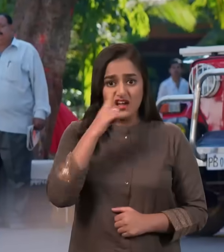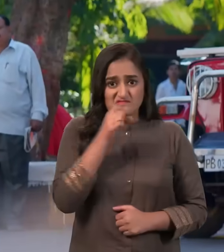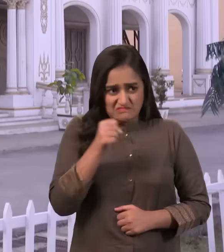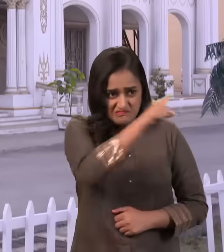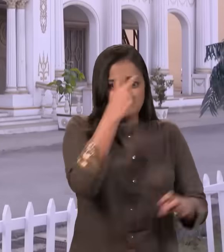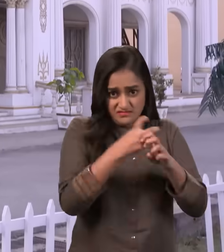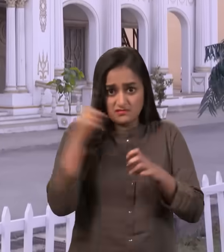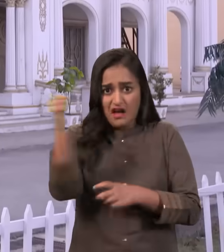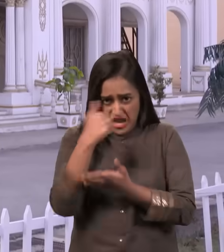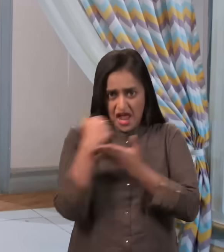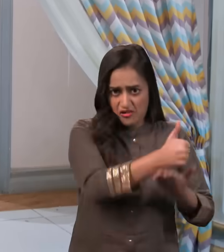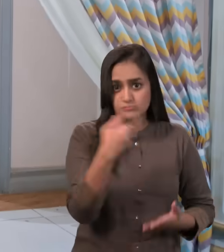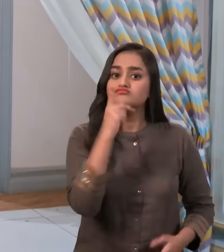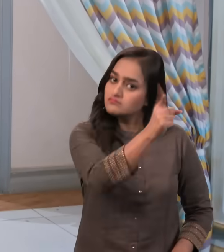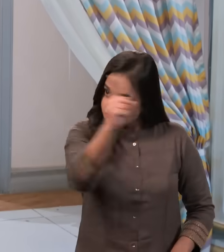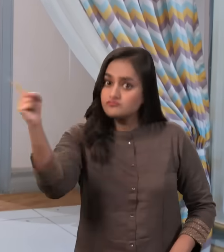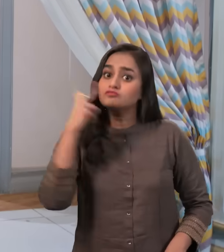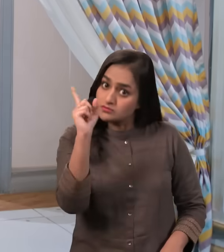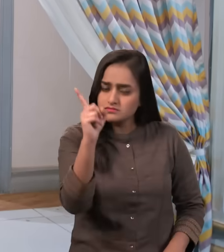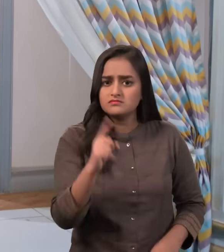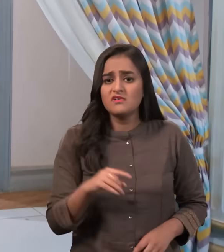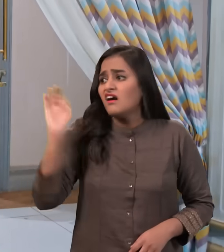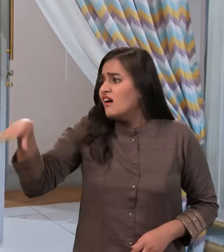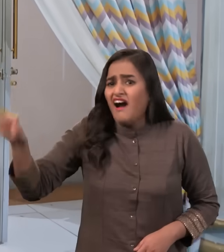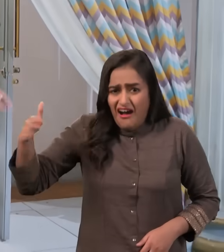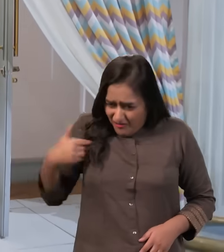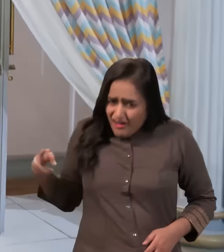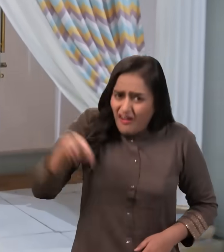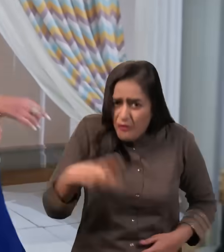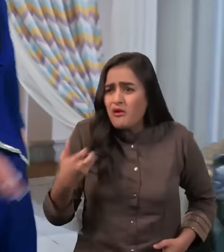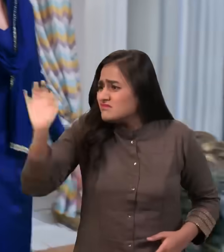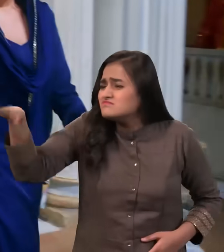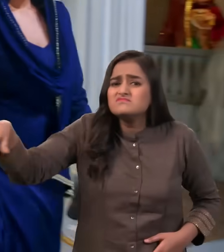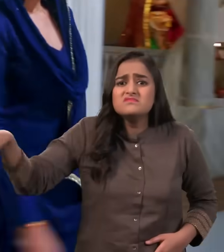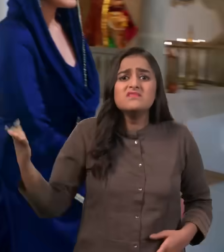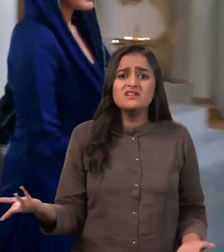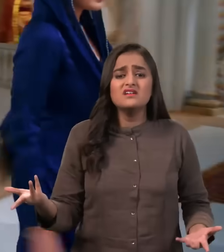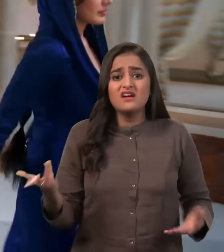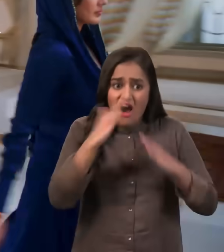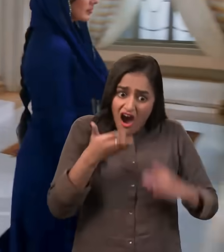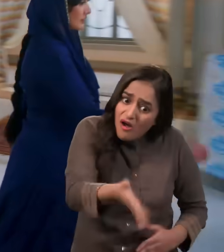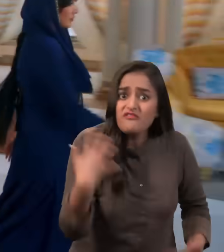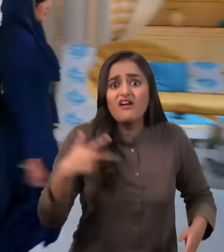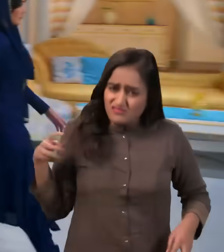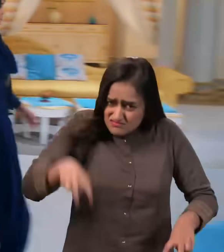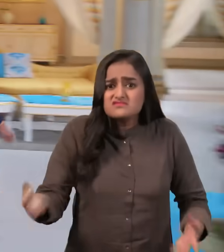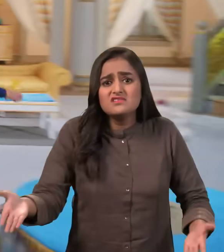तुम दोनों ना इस पत्थर दिल प्रीतो के सिपाही हो, देख लूंगी मैं सबको। रोहन वीर जी, सोहम नीचे उतारो, अब तो घर भी आ गया।